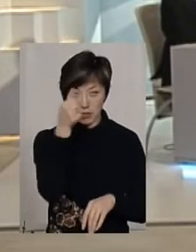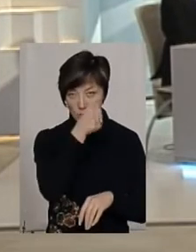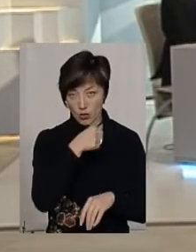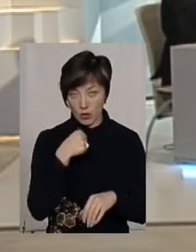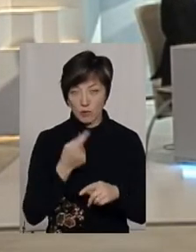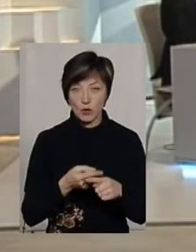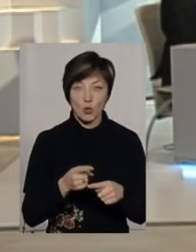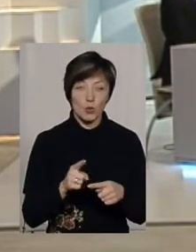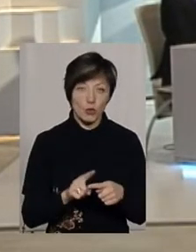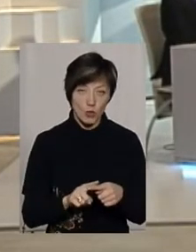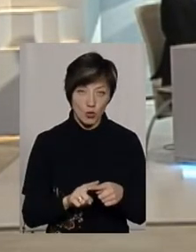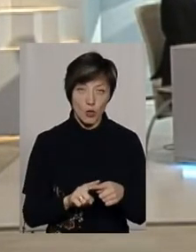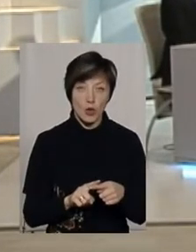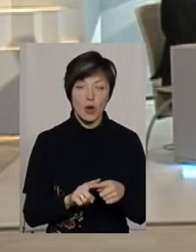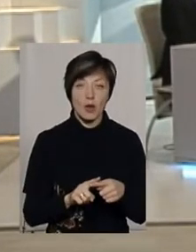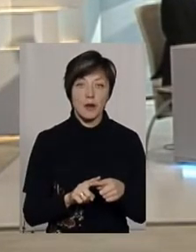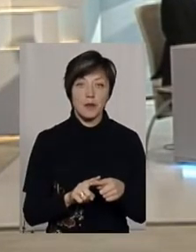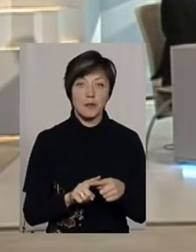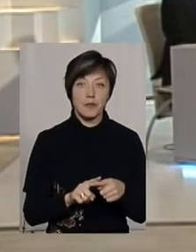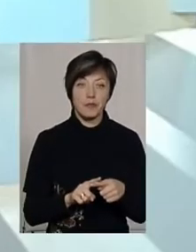то церковним